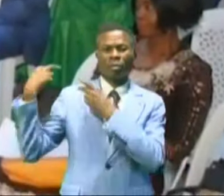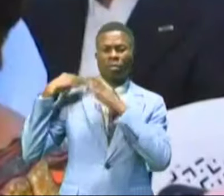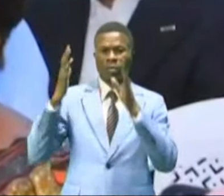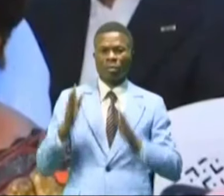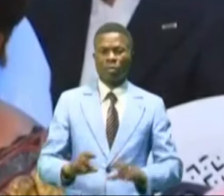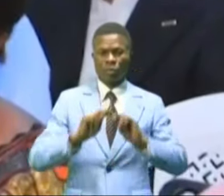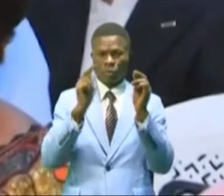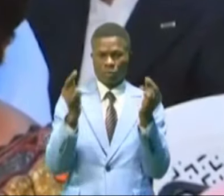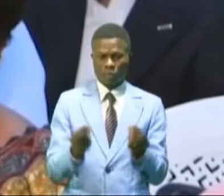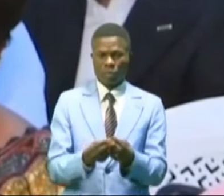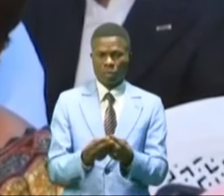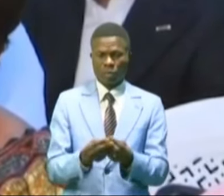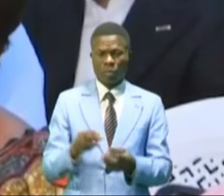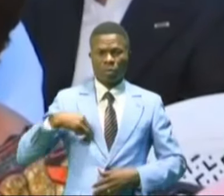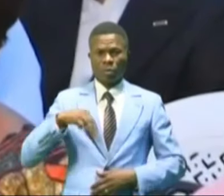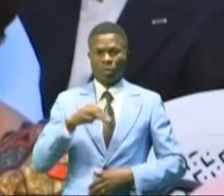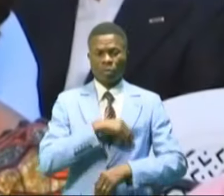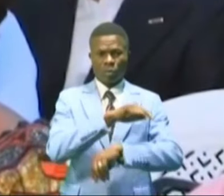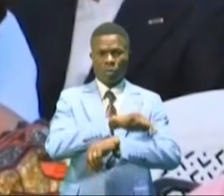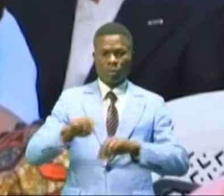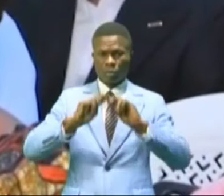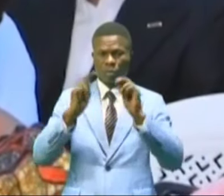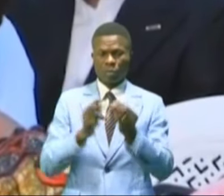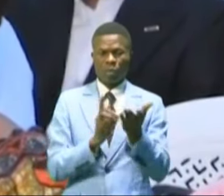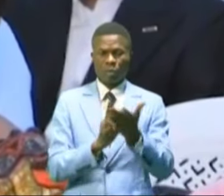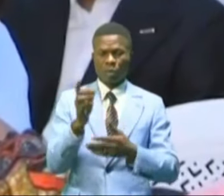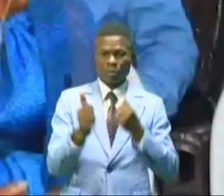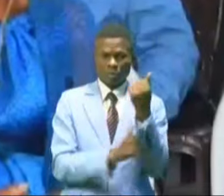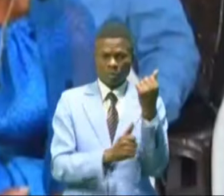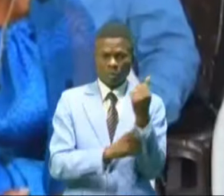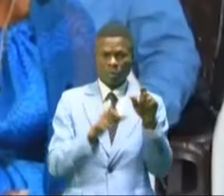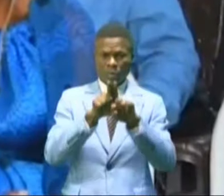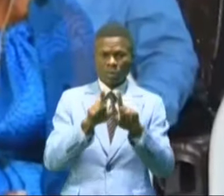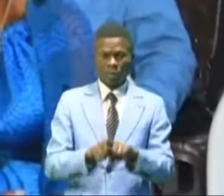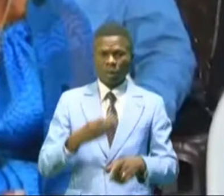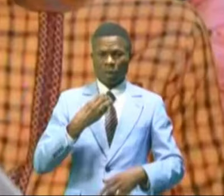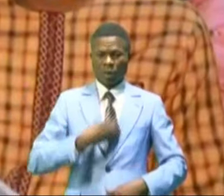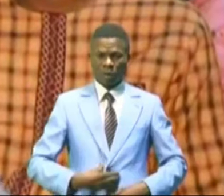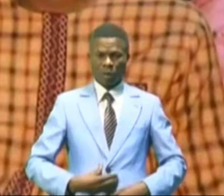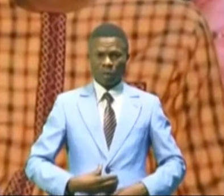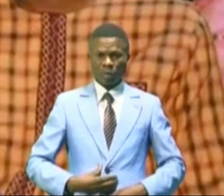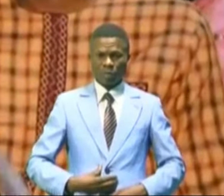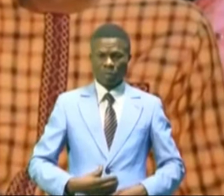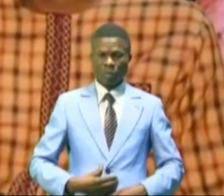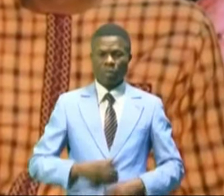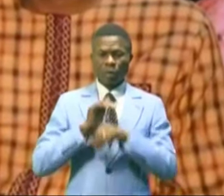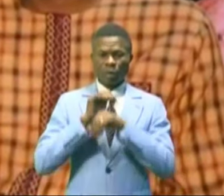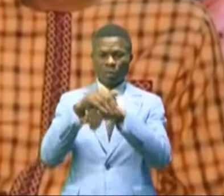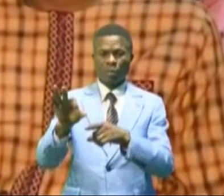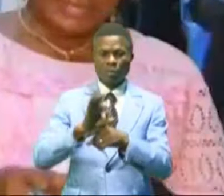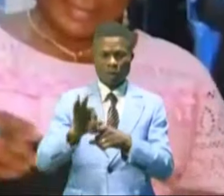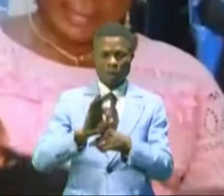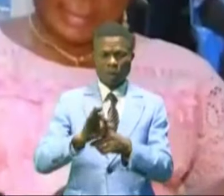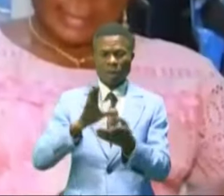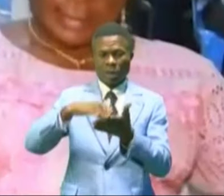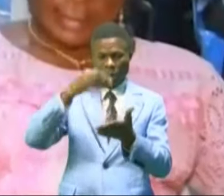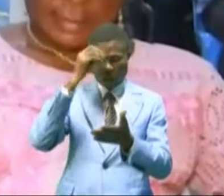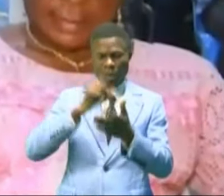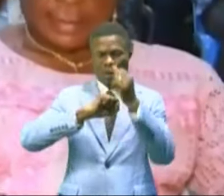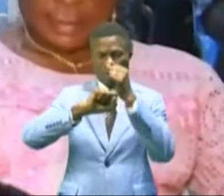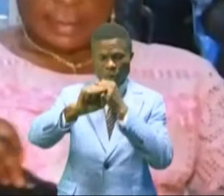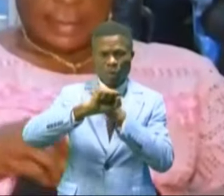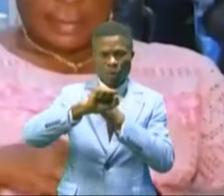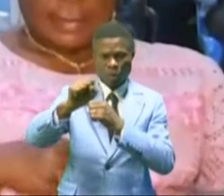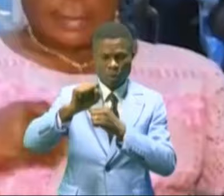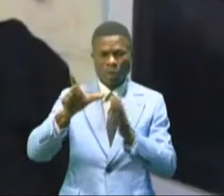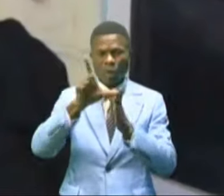de juridiction, les membres des structures des droits de l'homme, aussi les avocats, viennent d'être initiés, informés et sensibilisés à